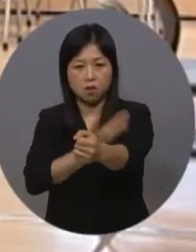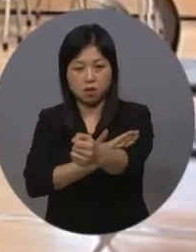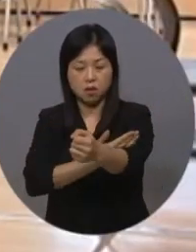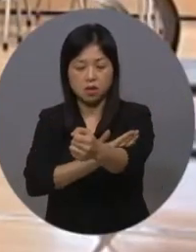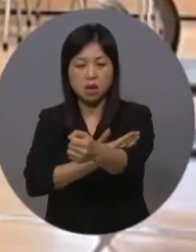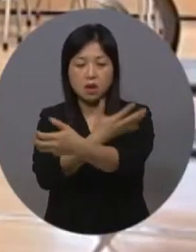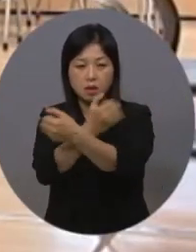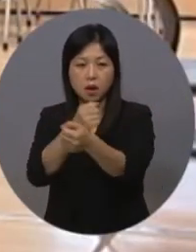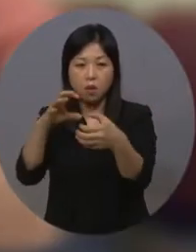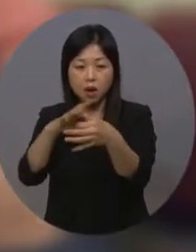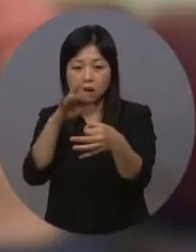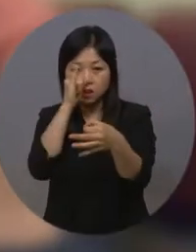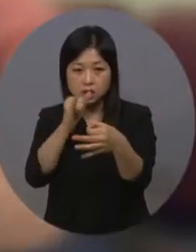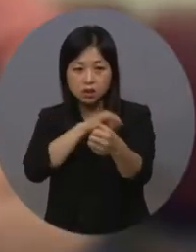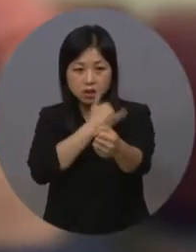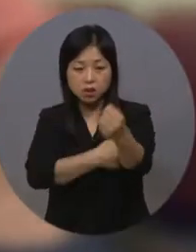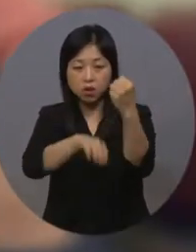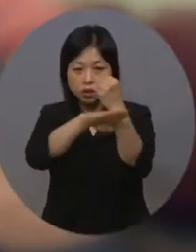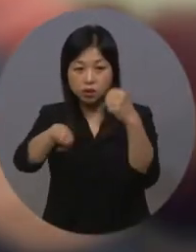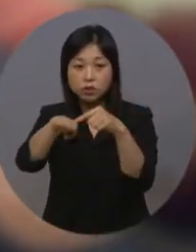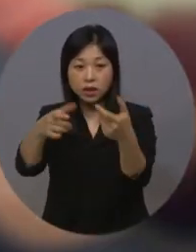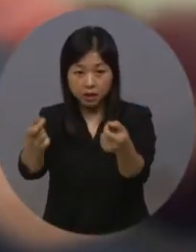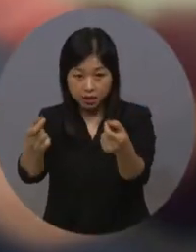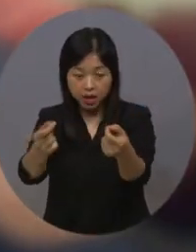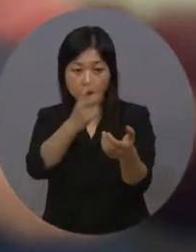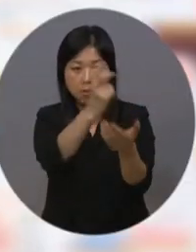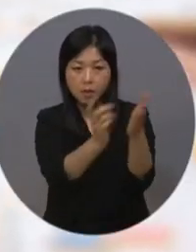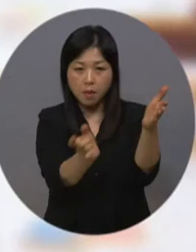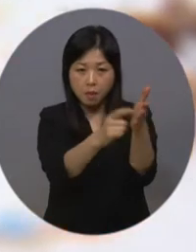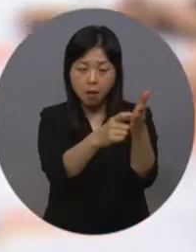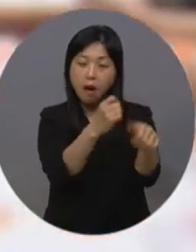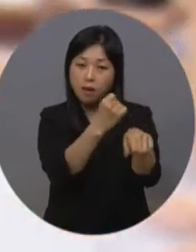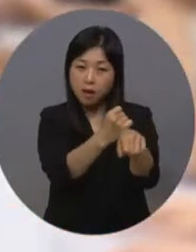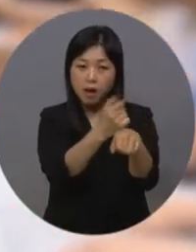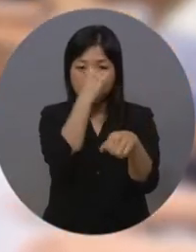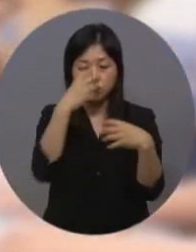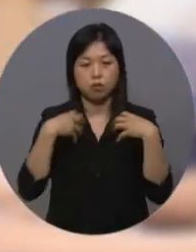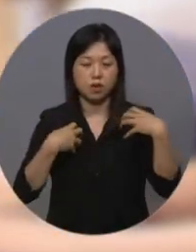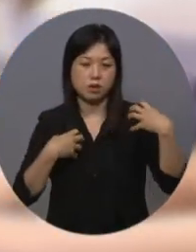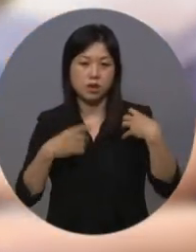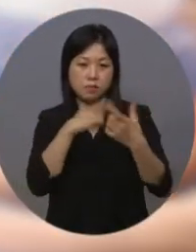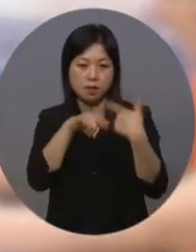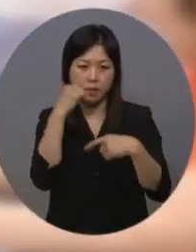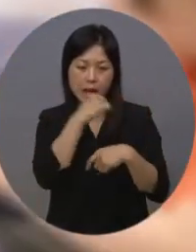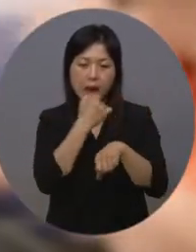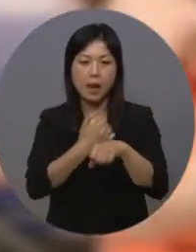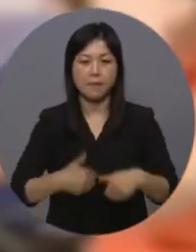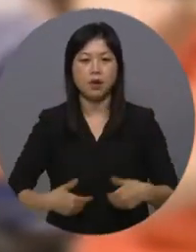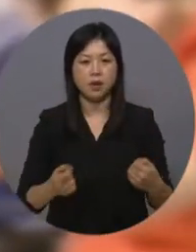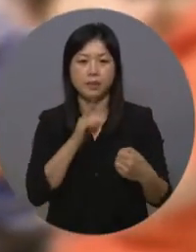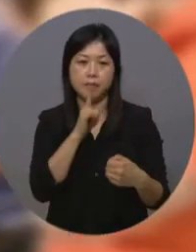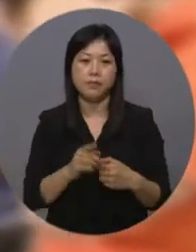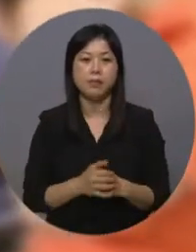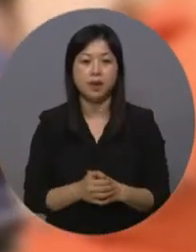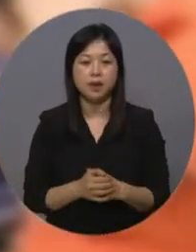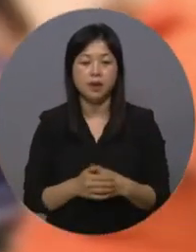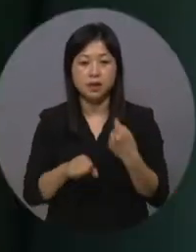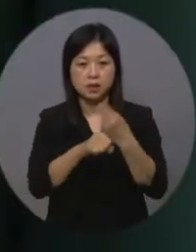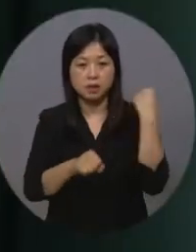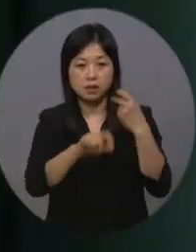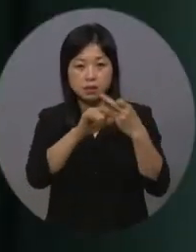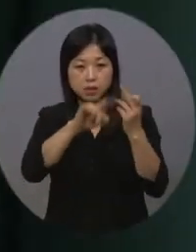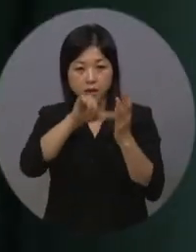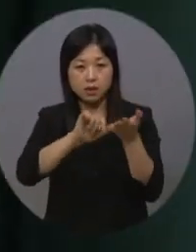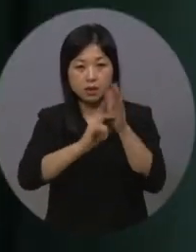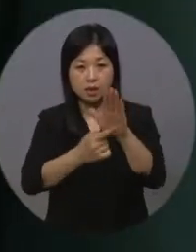인권 기준인 만큼 이를 법안에 담아 정부의 책임성을 높여야 한다는 설명입니다. 특히 지난해 12월